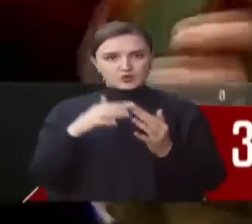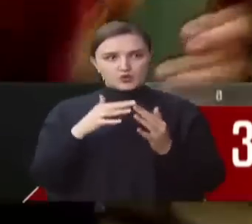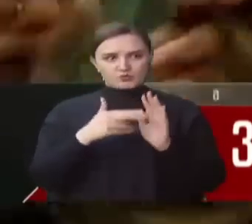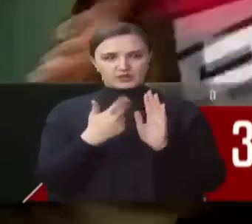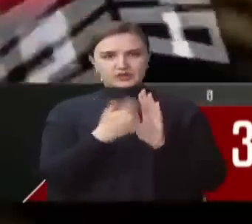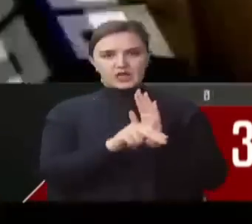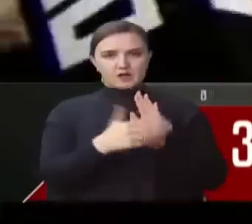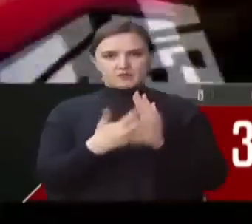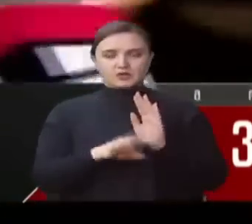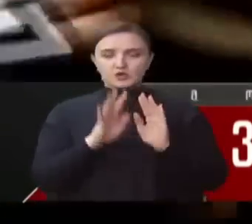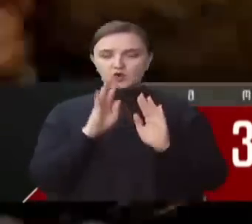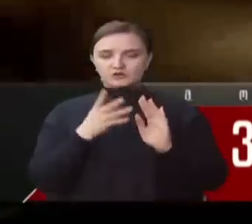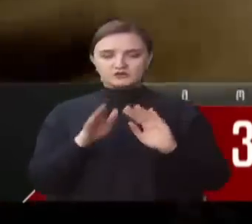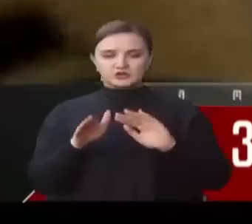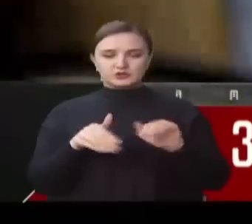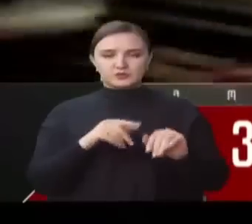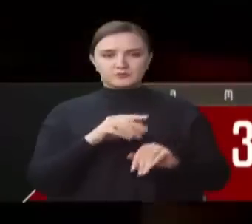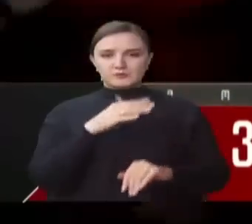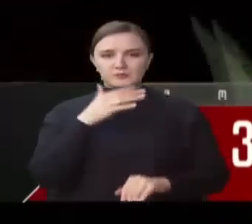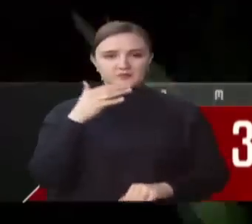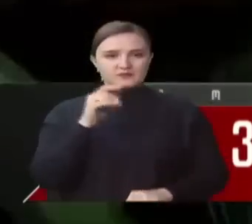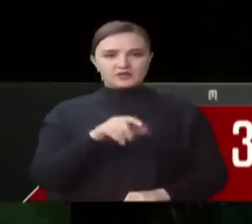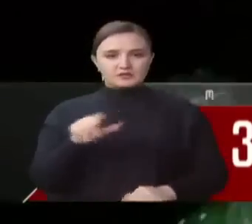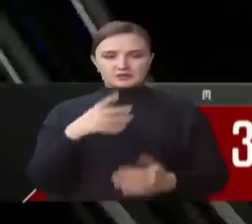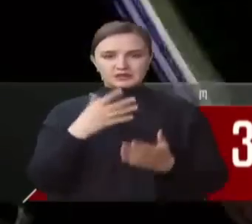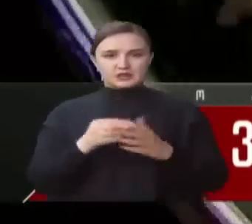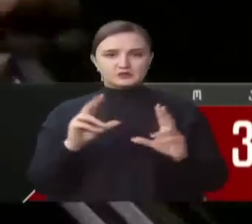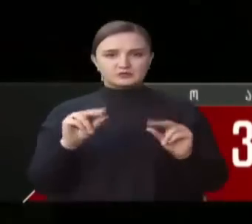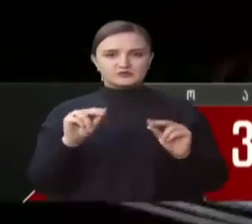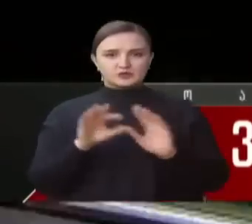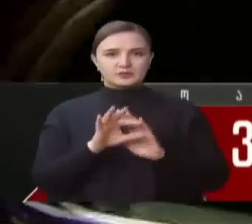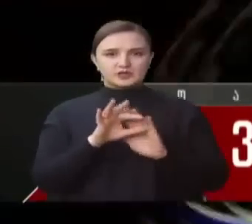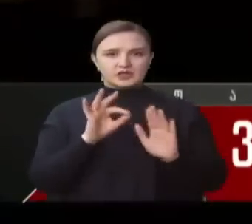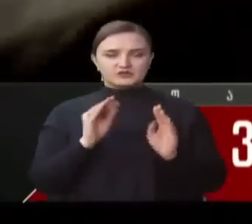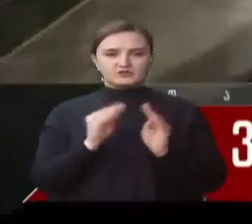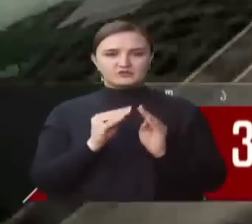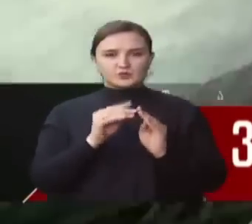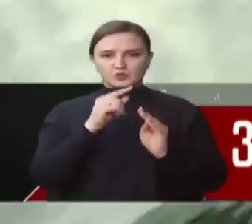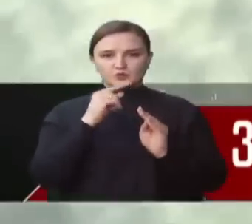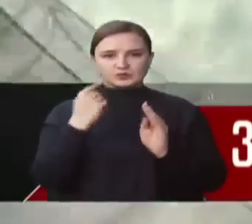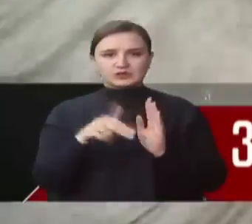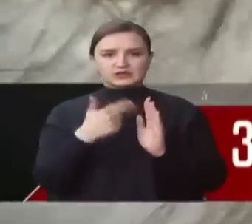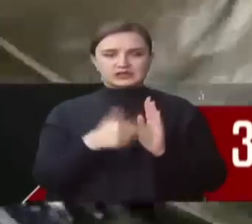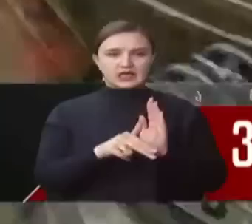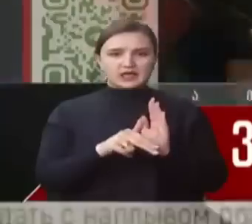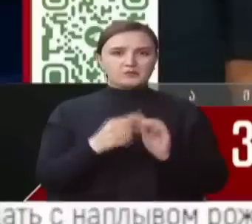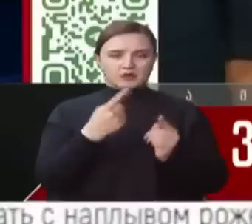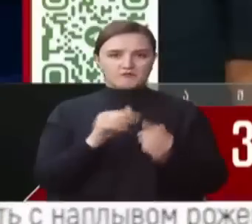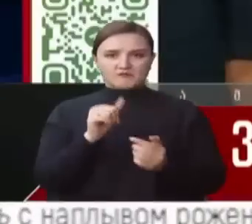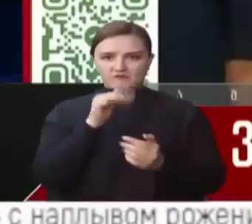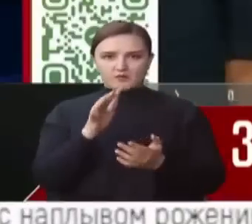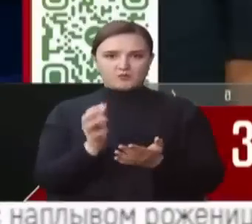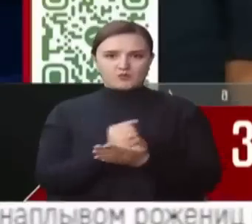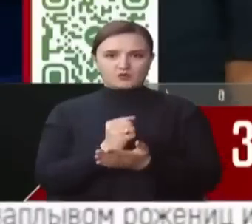amarca, odhitali șemdeki milionobit adamienma, sakutarim șudobian iarcevanit, igiua rusat cageba mugebat gaupurma.